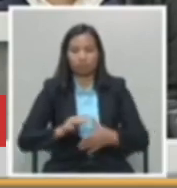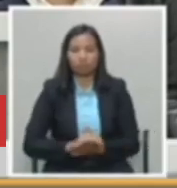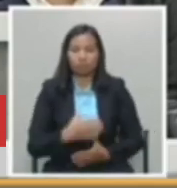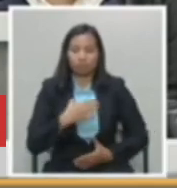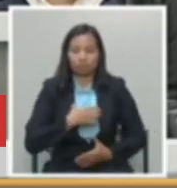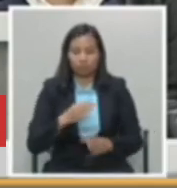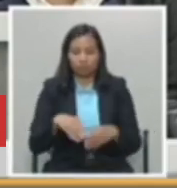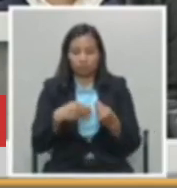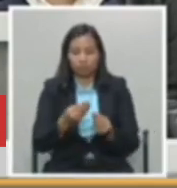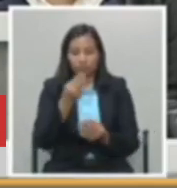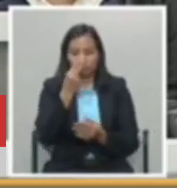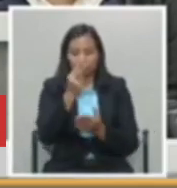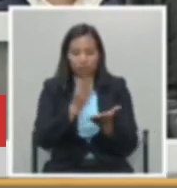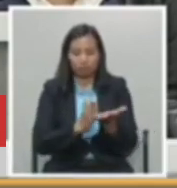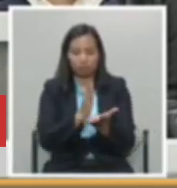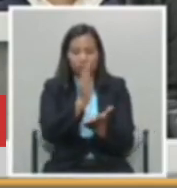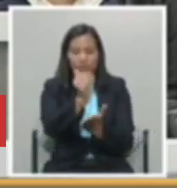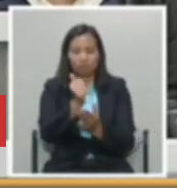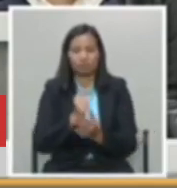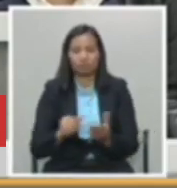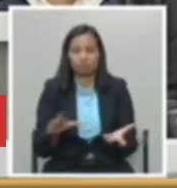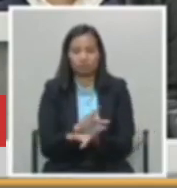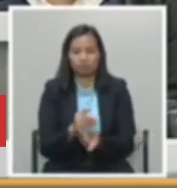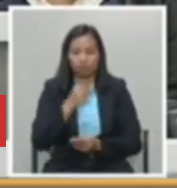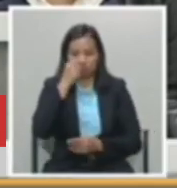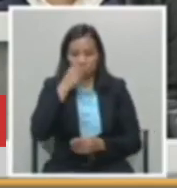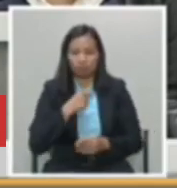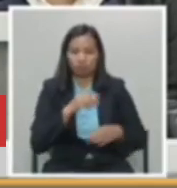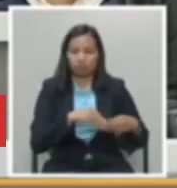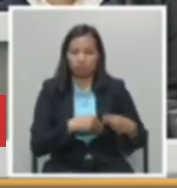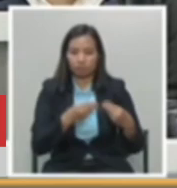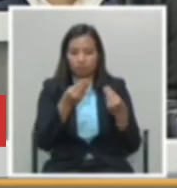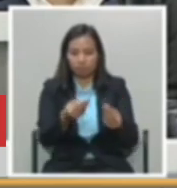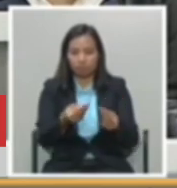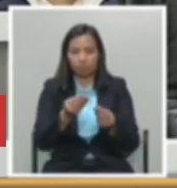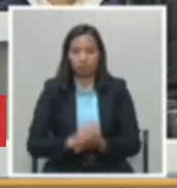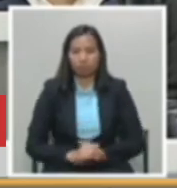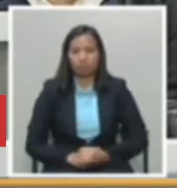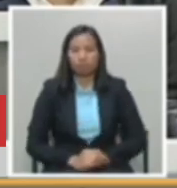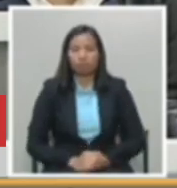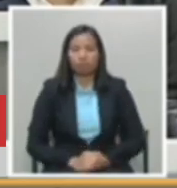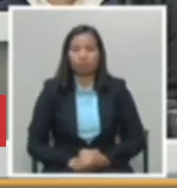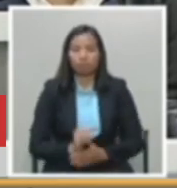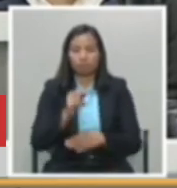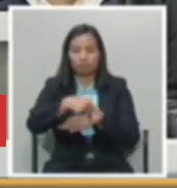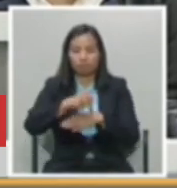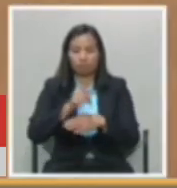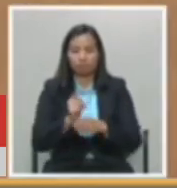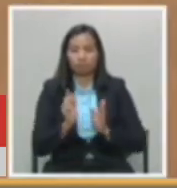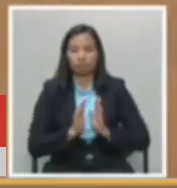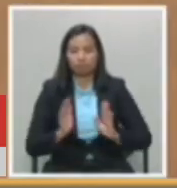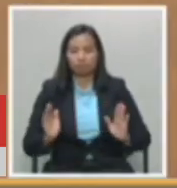ากเห็นความสำเร็จเกิดขึ้นในสังคมไทยขอเป็นกำลังใจค่ะขอบคุณค่ะท่านประธาน